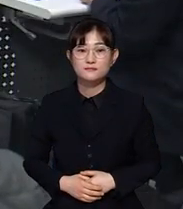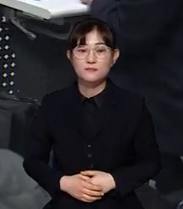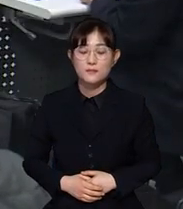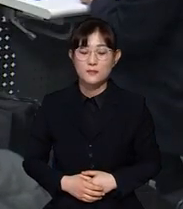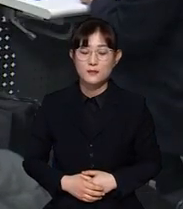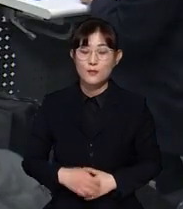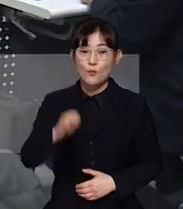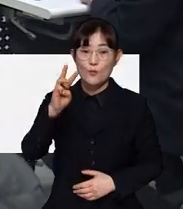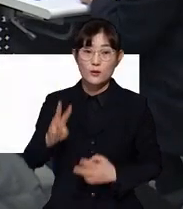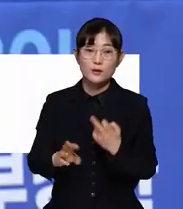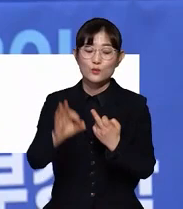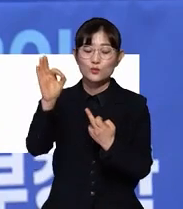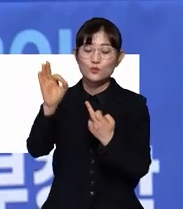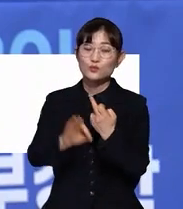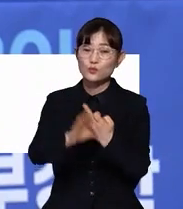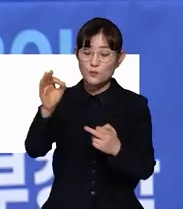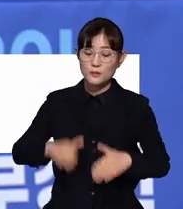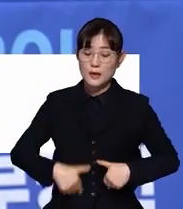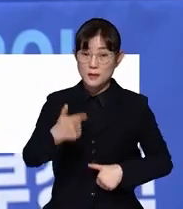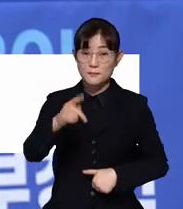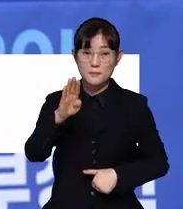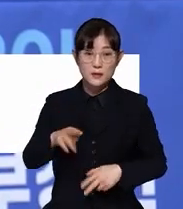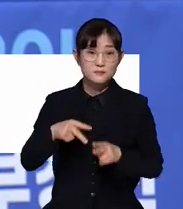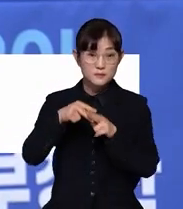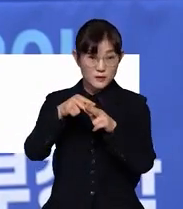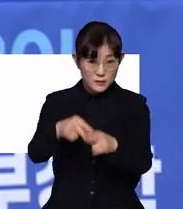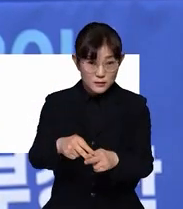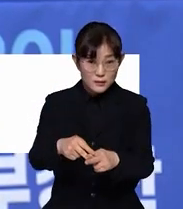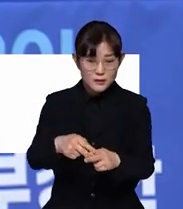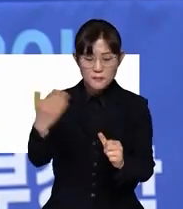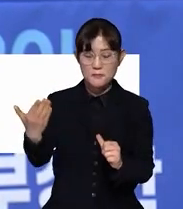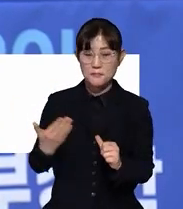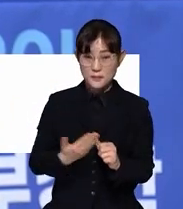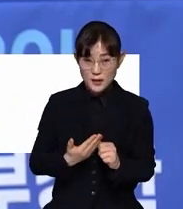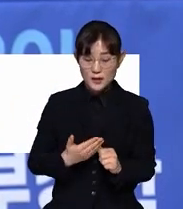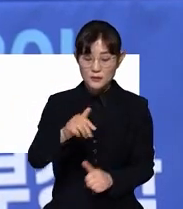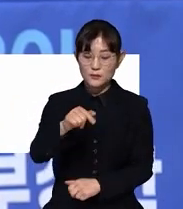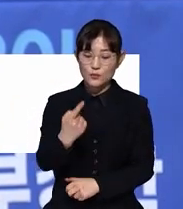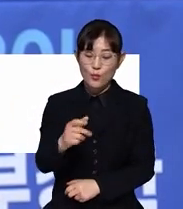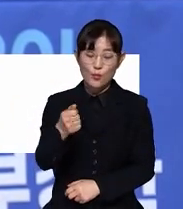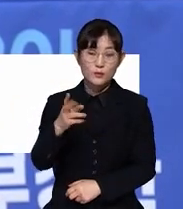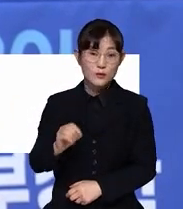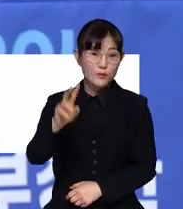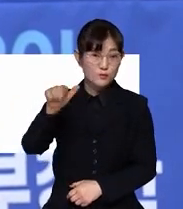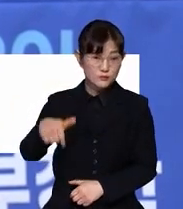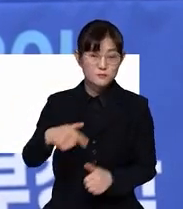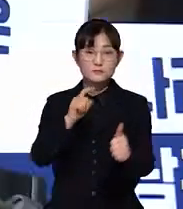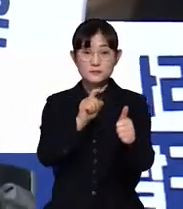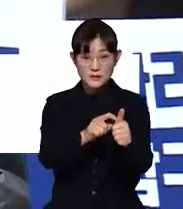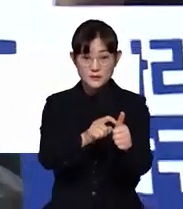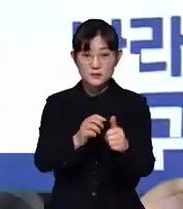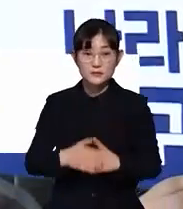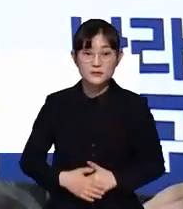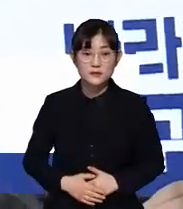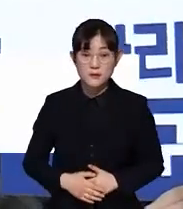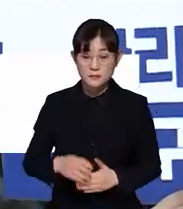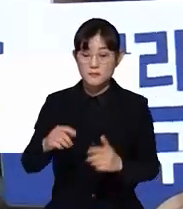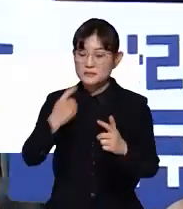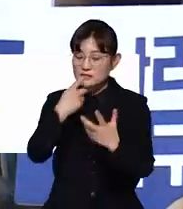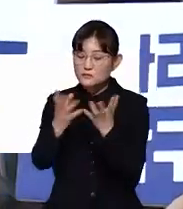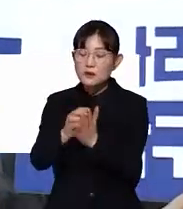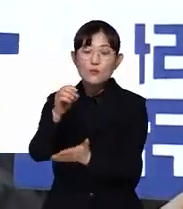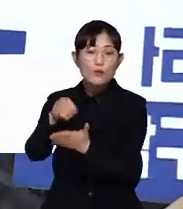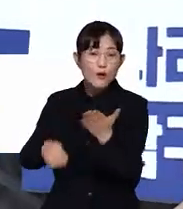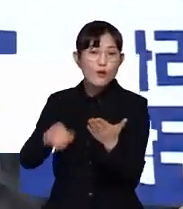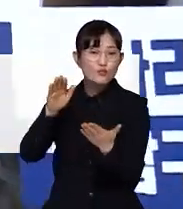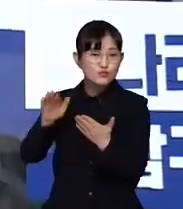광주 동남갑에 더불어민주당 소속으로 출마했다가 컷오프된 노형욱 전 국토교통부 장관이 탈당 후